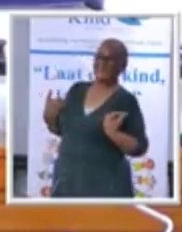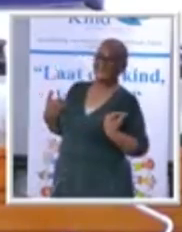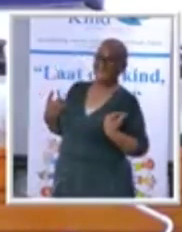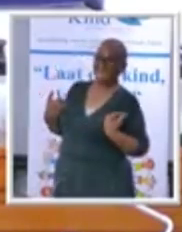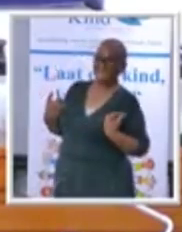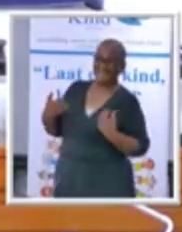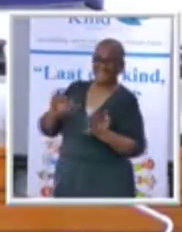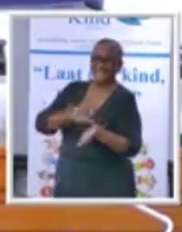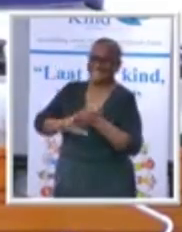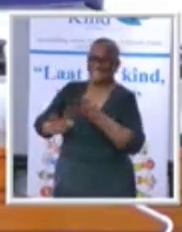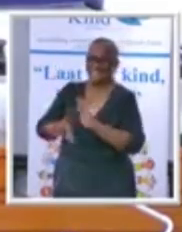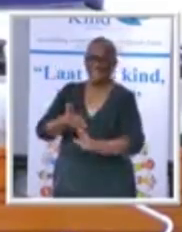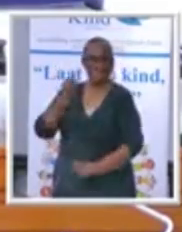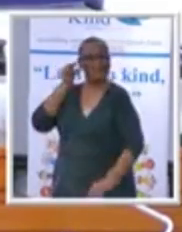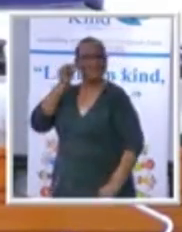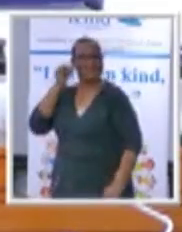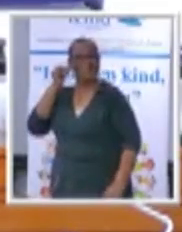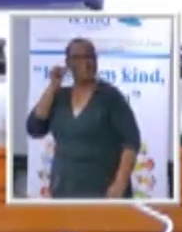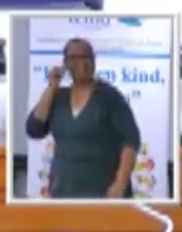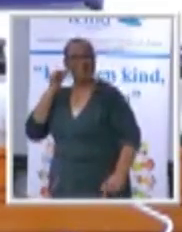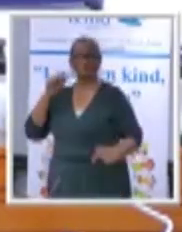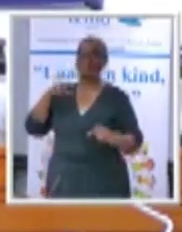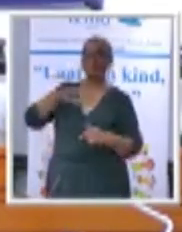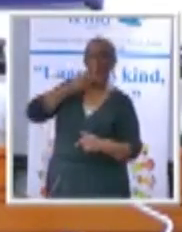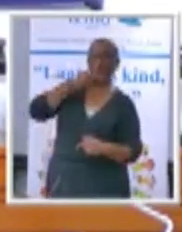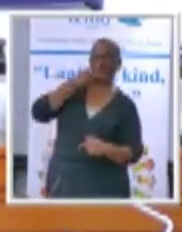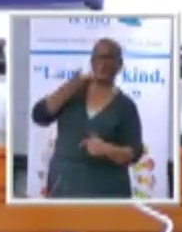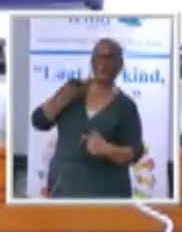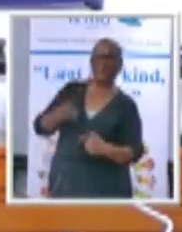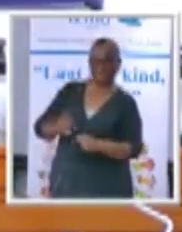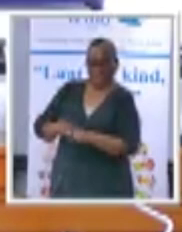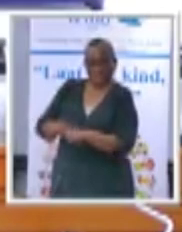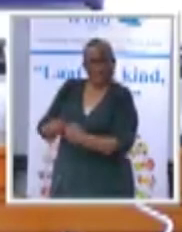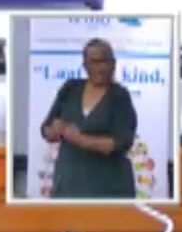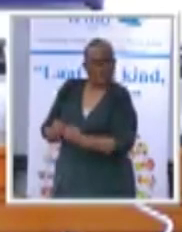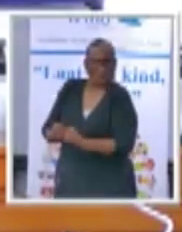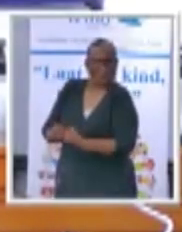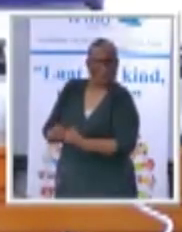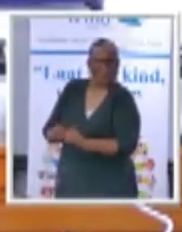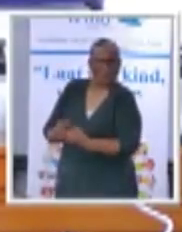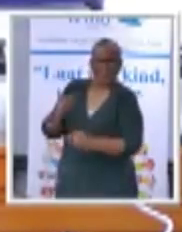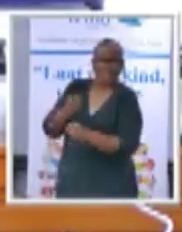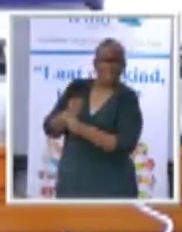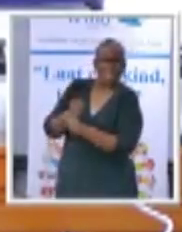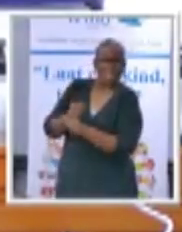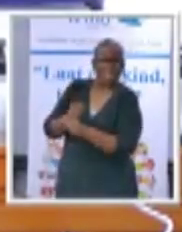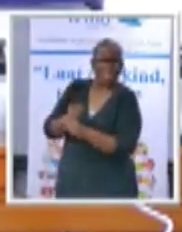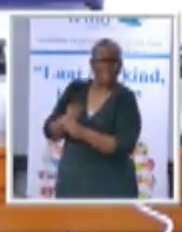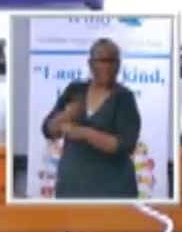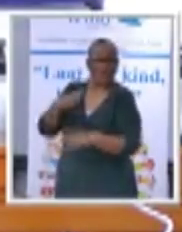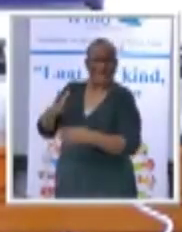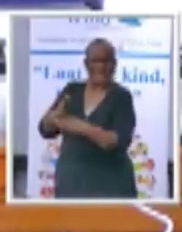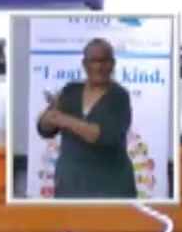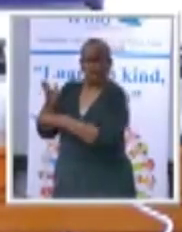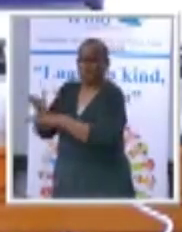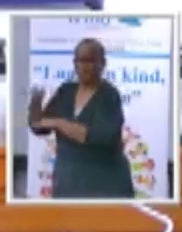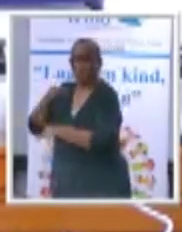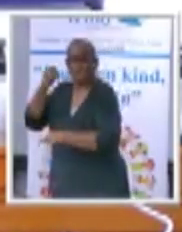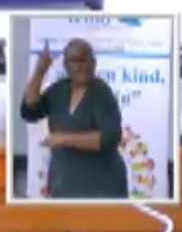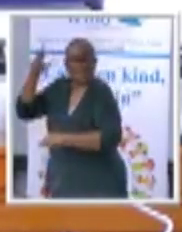ongehoor, onrecht breekt ons als jongeren. Het maakt dat we niet kunnen continueren in dit